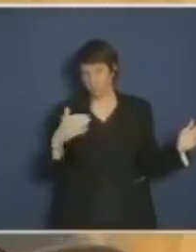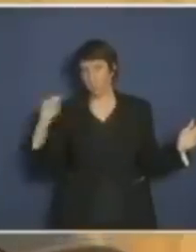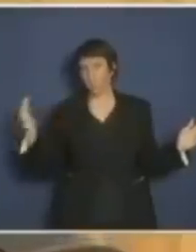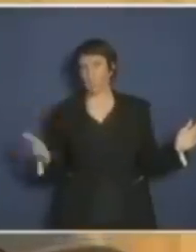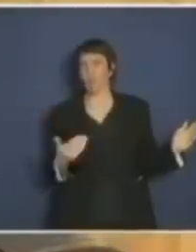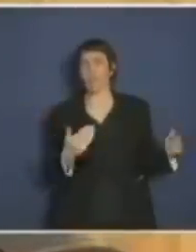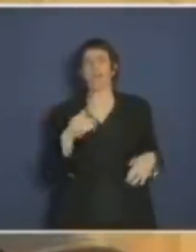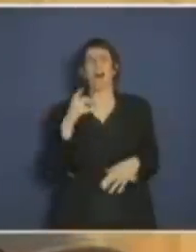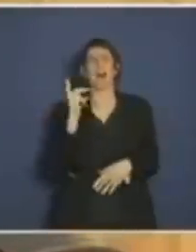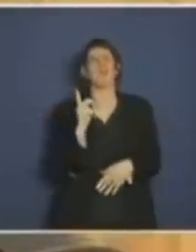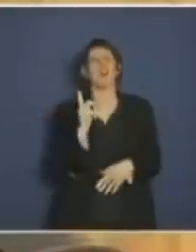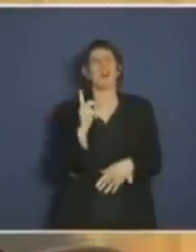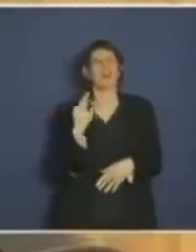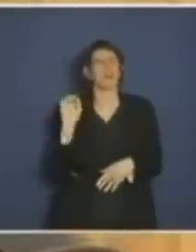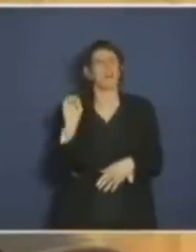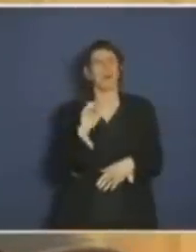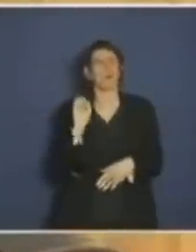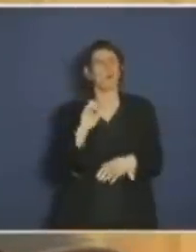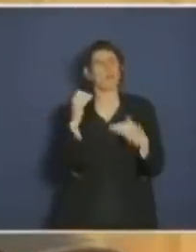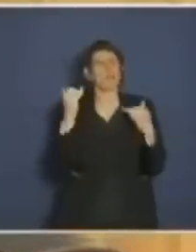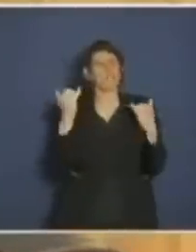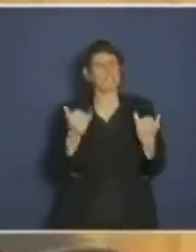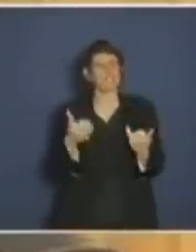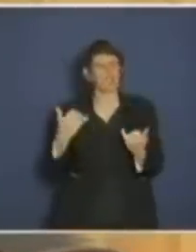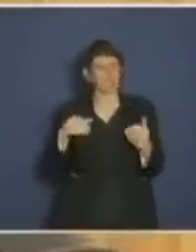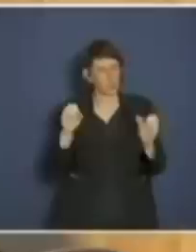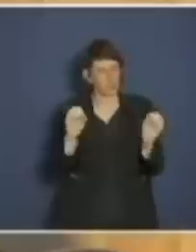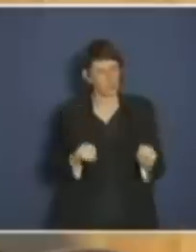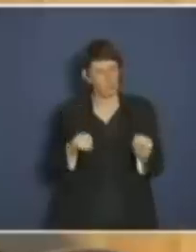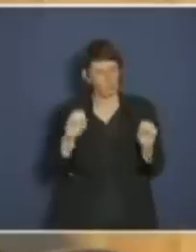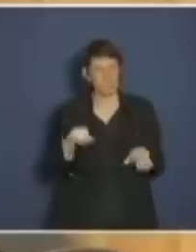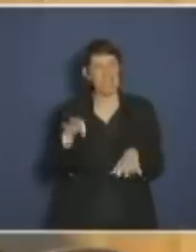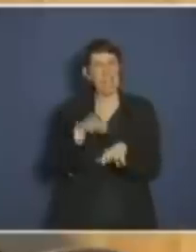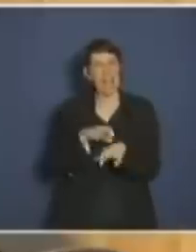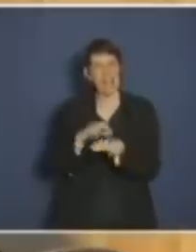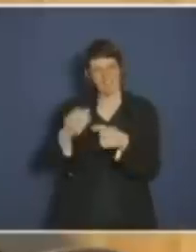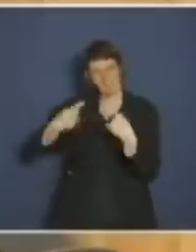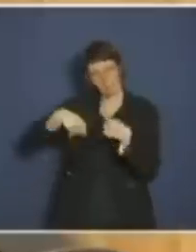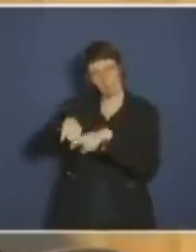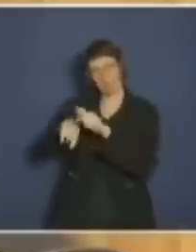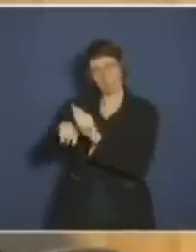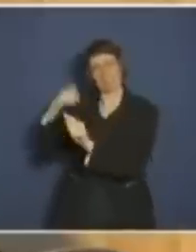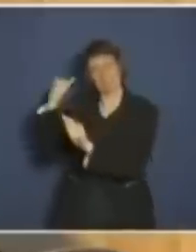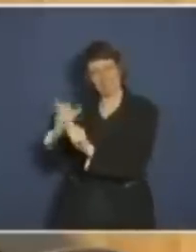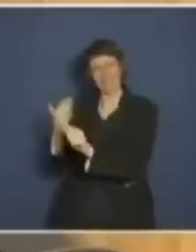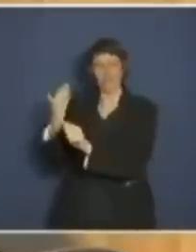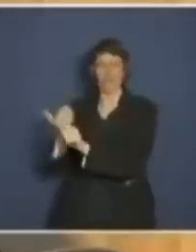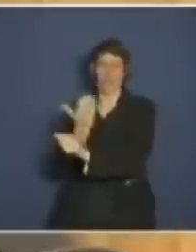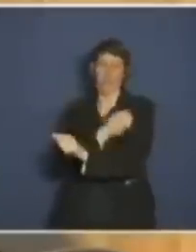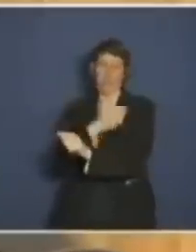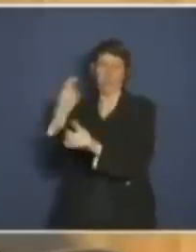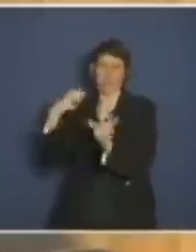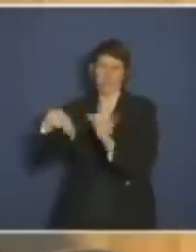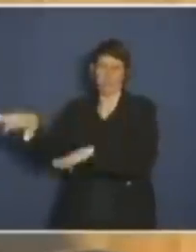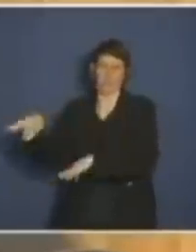Warum ist seitdem noch nicht möglich, dass es in Deutschland, dass es auch Arztpraxen jetzt schon impfen? Und